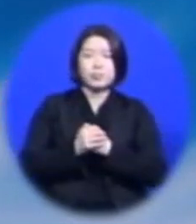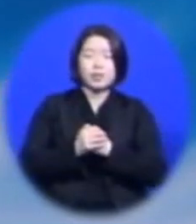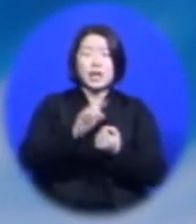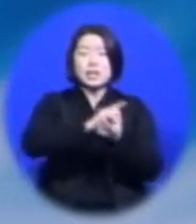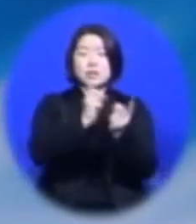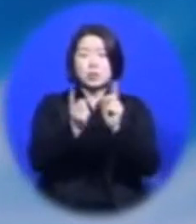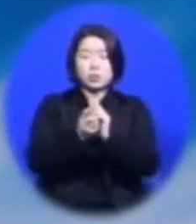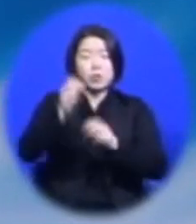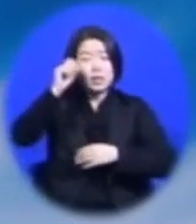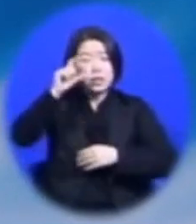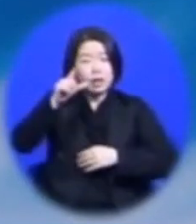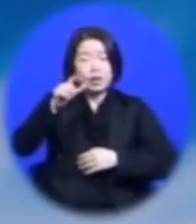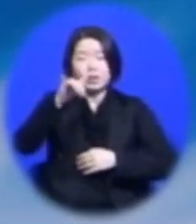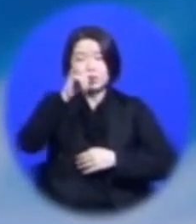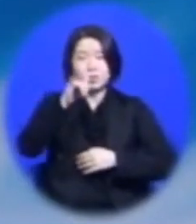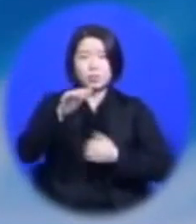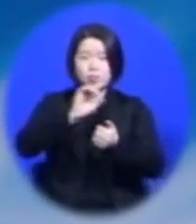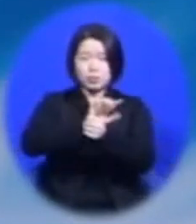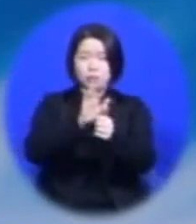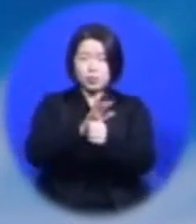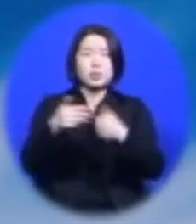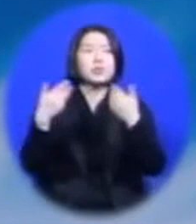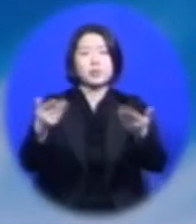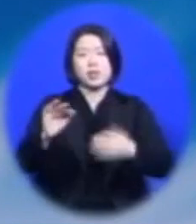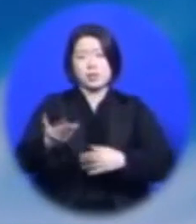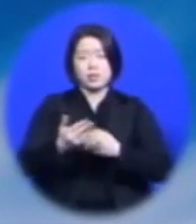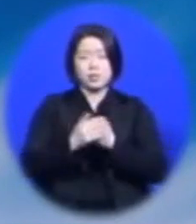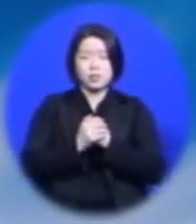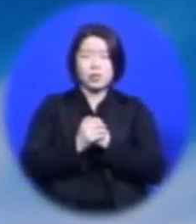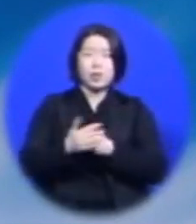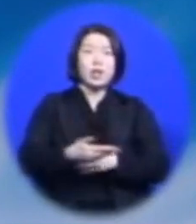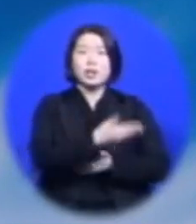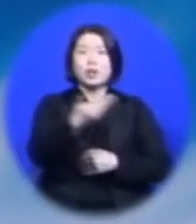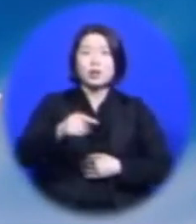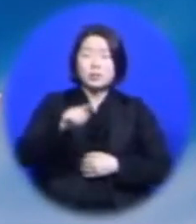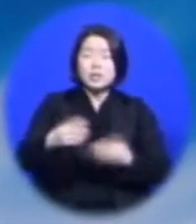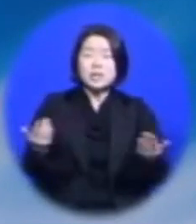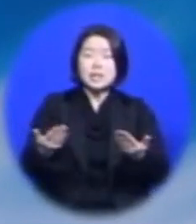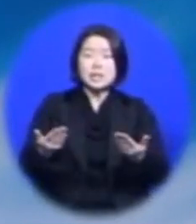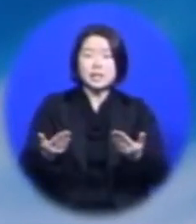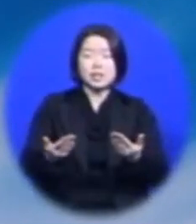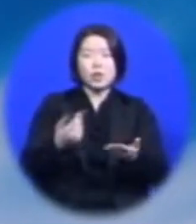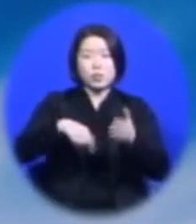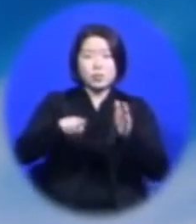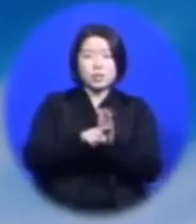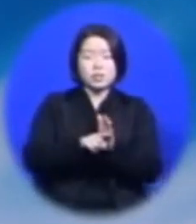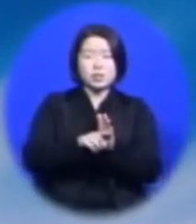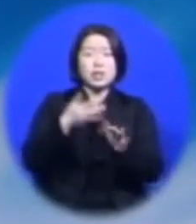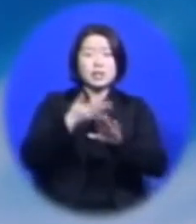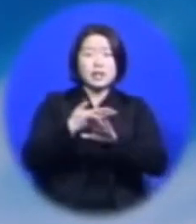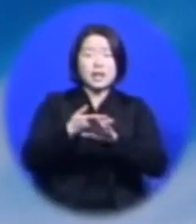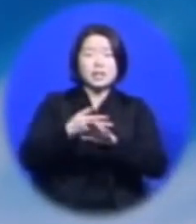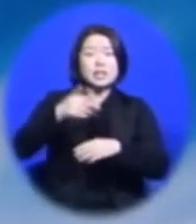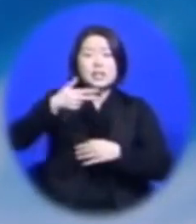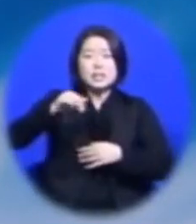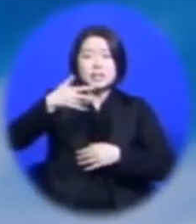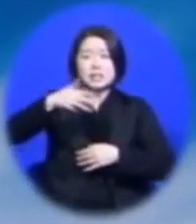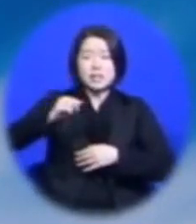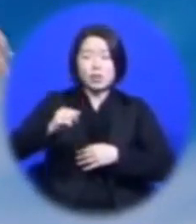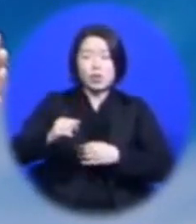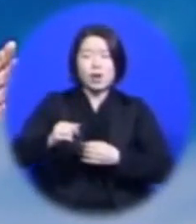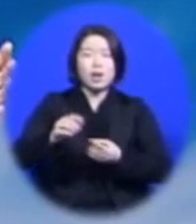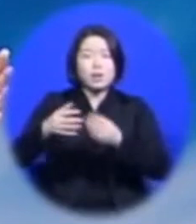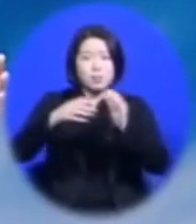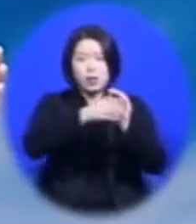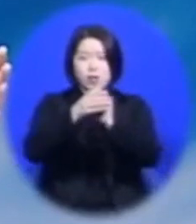서로 깨어있도록 격려하자는 거예요. 여러분 이 일을 위해서 성도들과 연합해야 합니다. 속회가